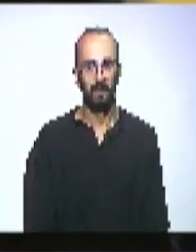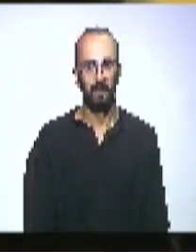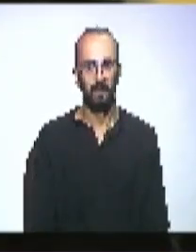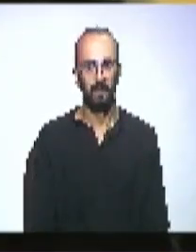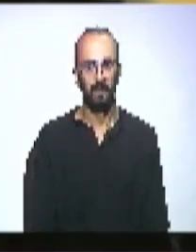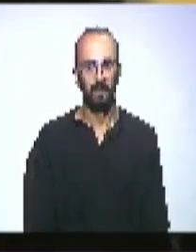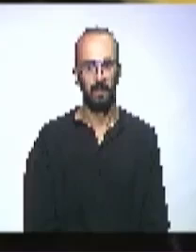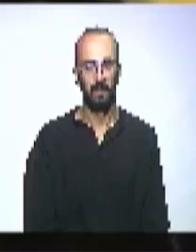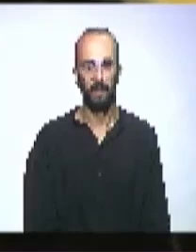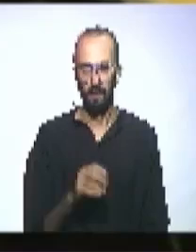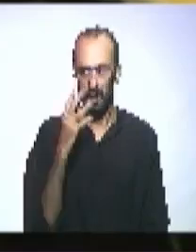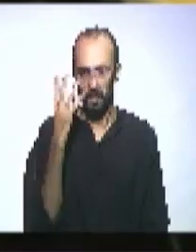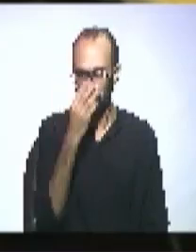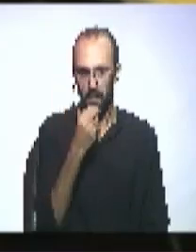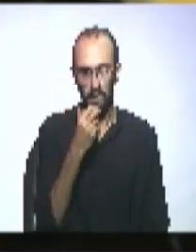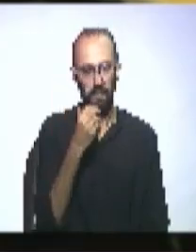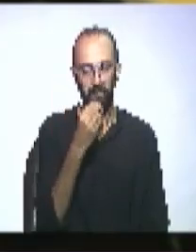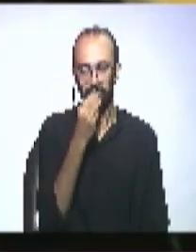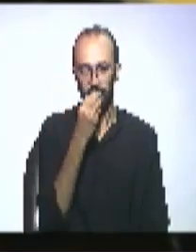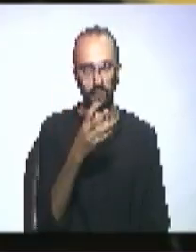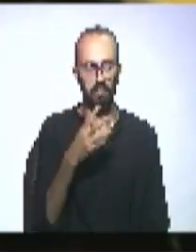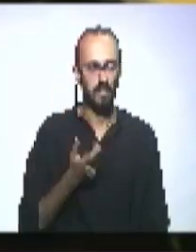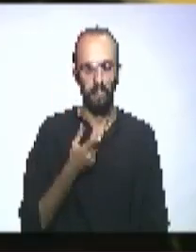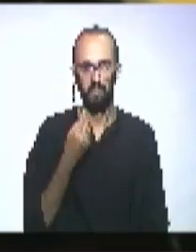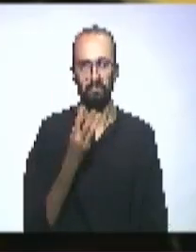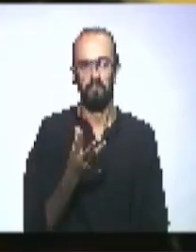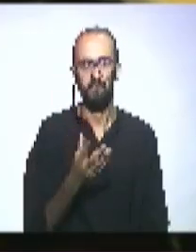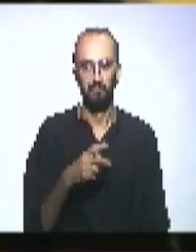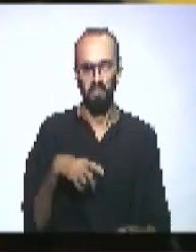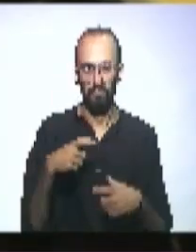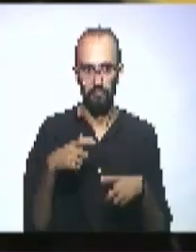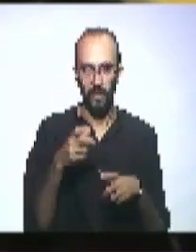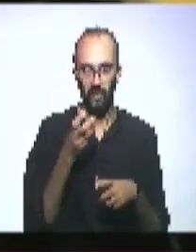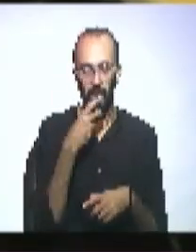هتبقى جميله قوي وفخمه جدا يعني